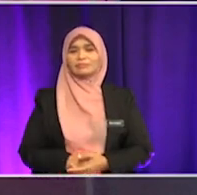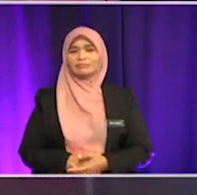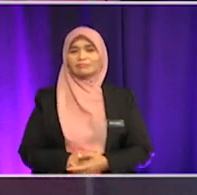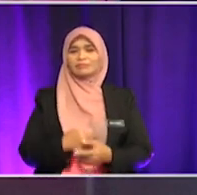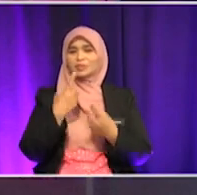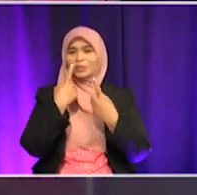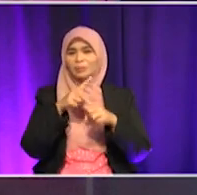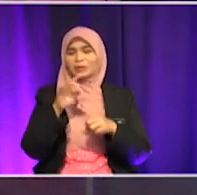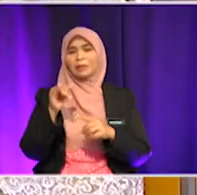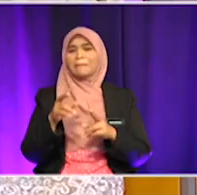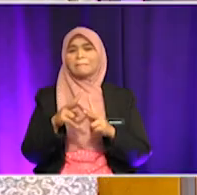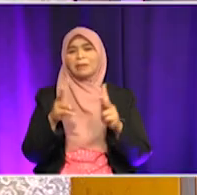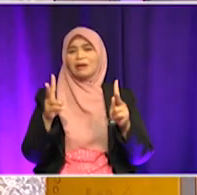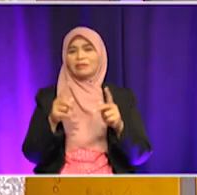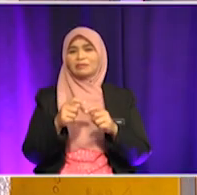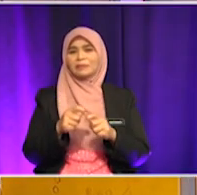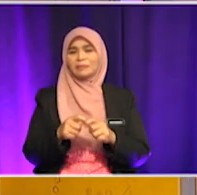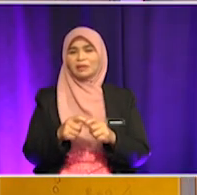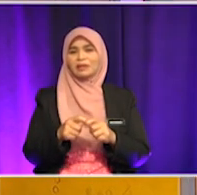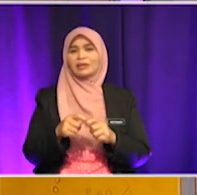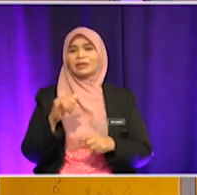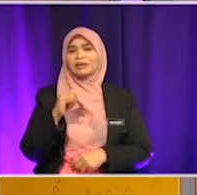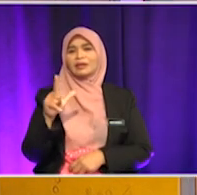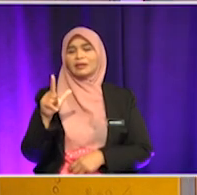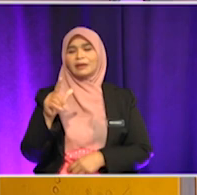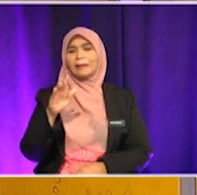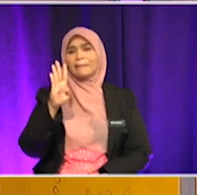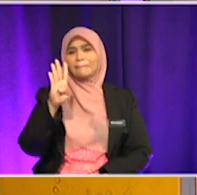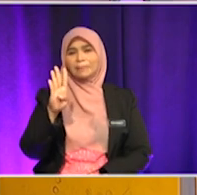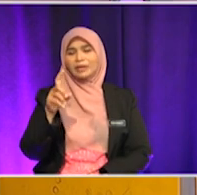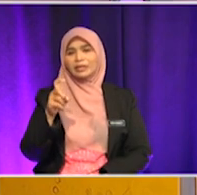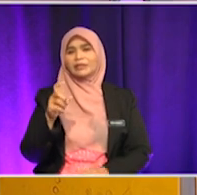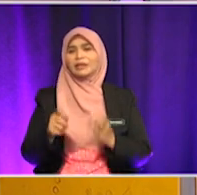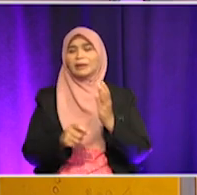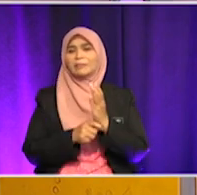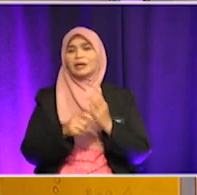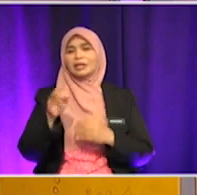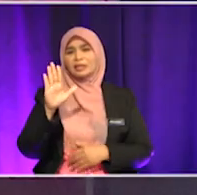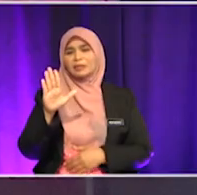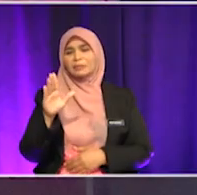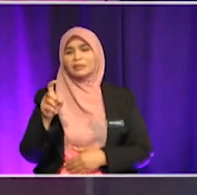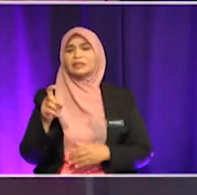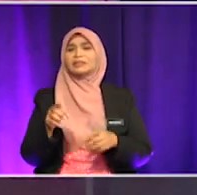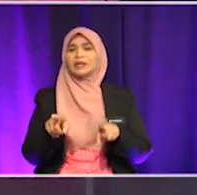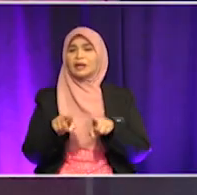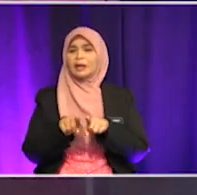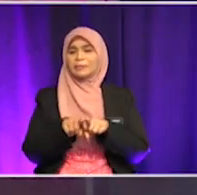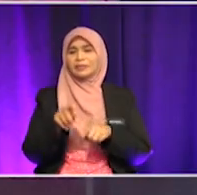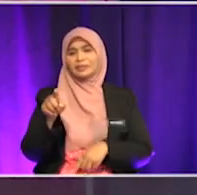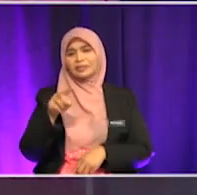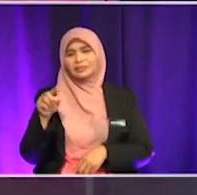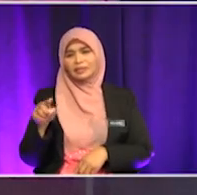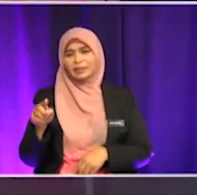Jawapan yang paling tepat adalah 4M tambah 5N sama dengan Z. Oh, salahlah tadi. Ya, salah